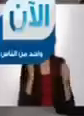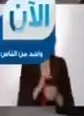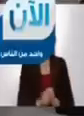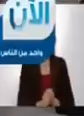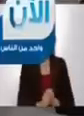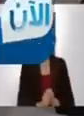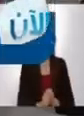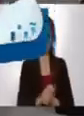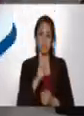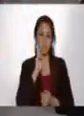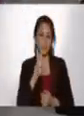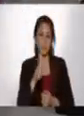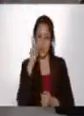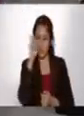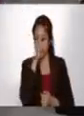قسوة من دراما